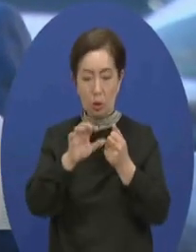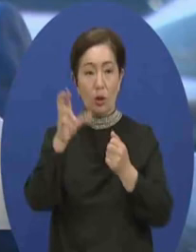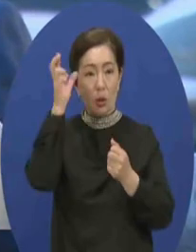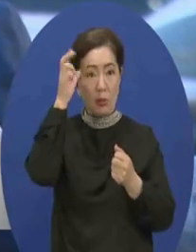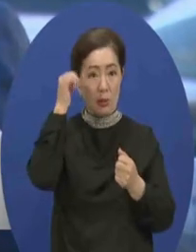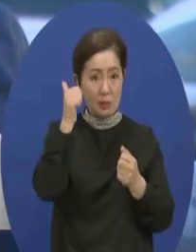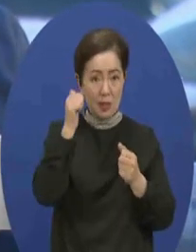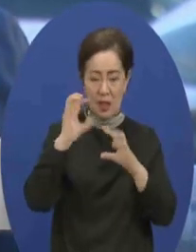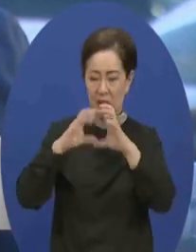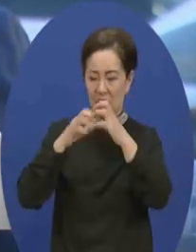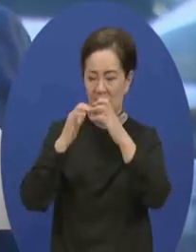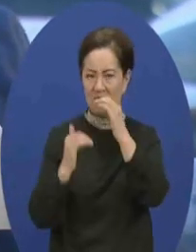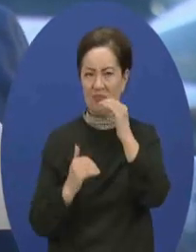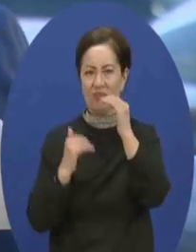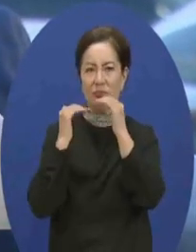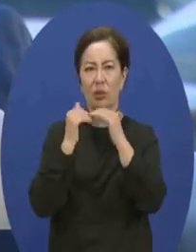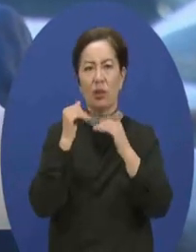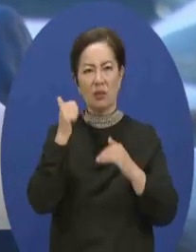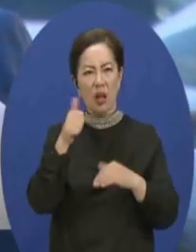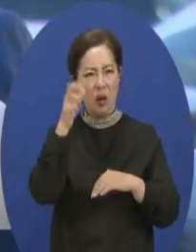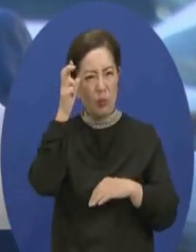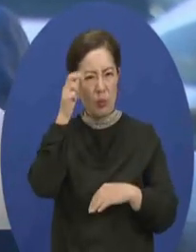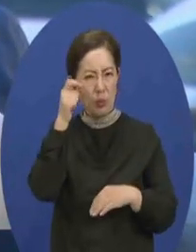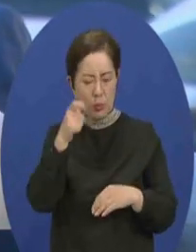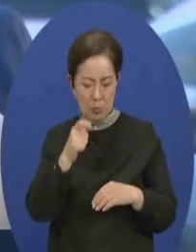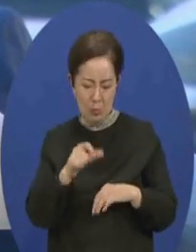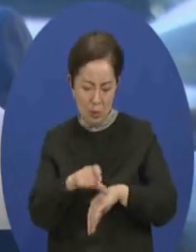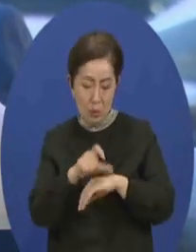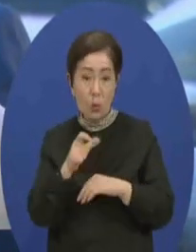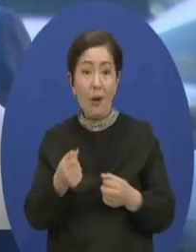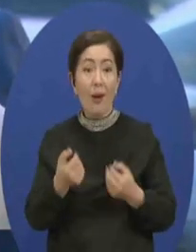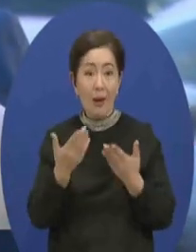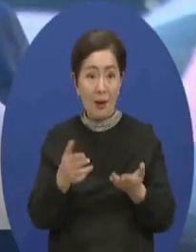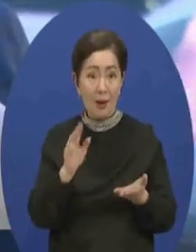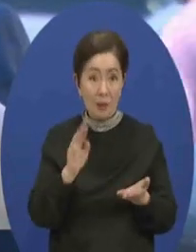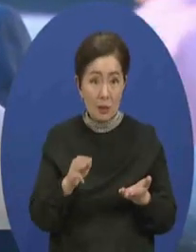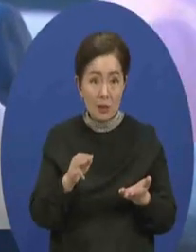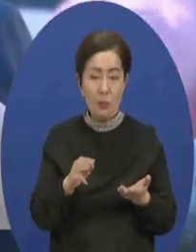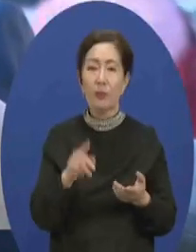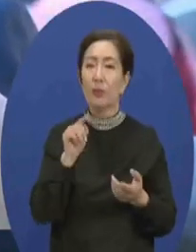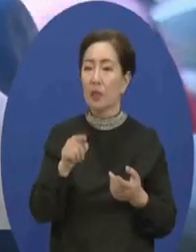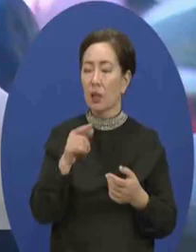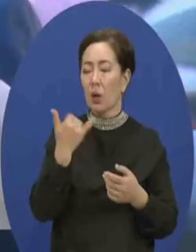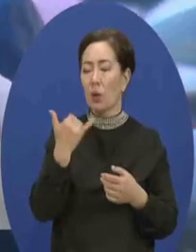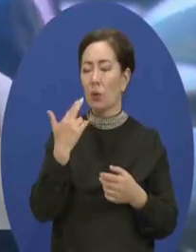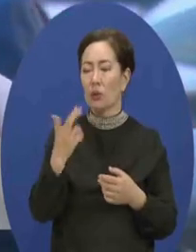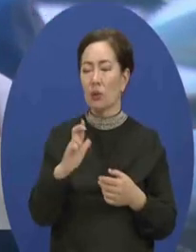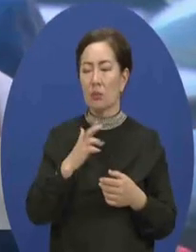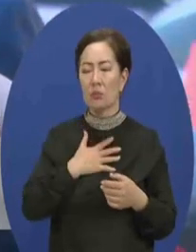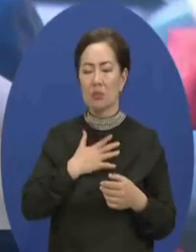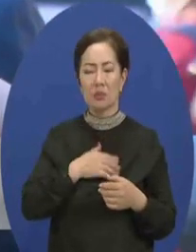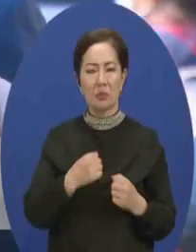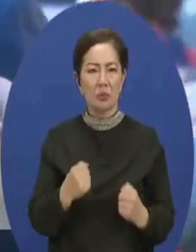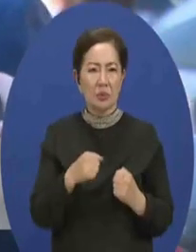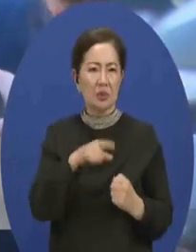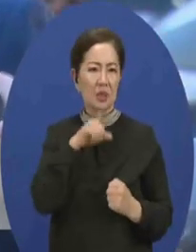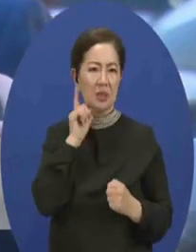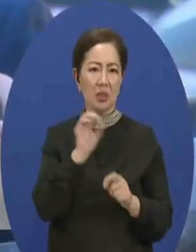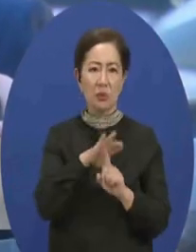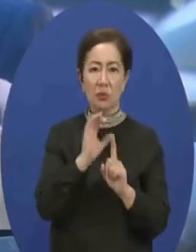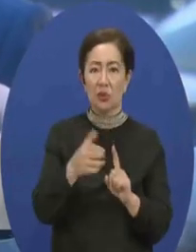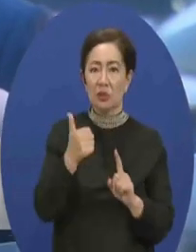бас өмнөлдөх хэмжээний сайн боловсон хүмүүс гарч ирнэ. Тэр үед одоо Улаанбаатар хотын хүчирхэг залуучууд, соёлтой залуучууд